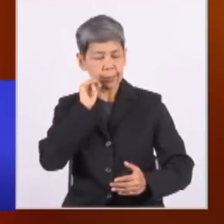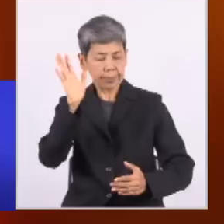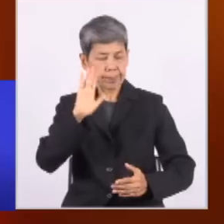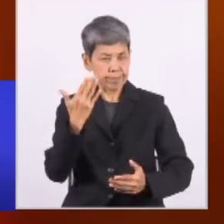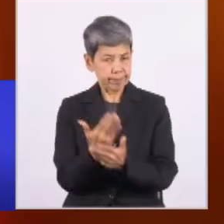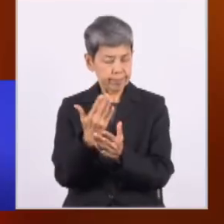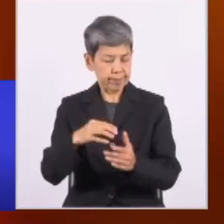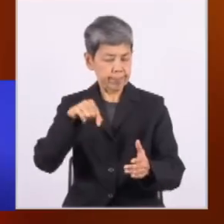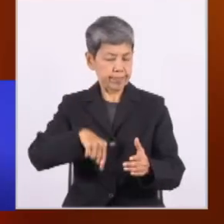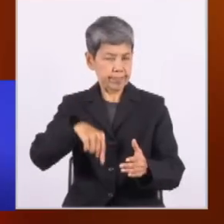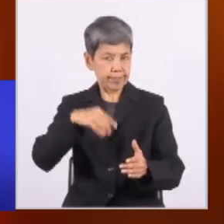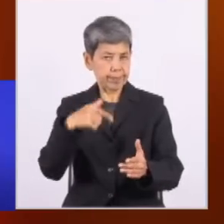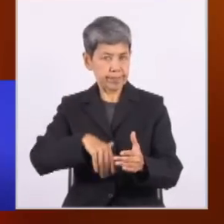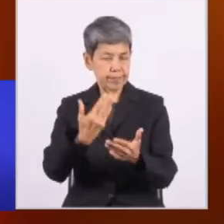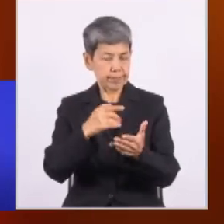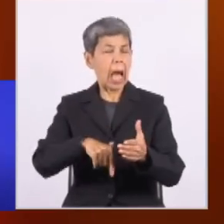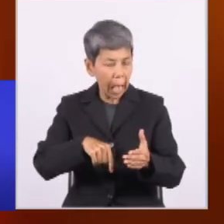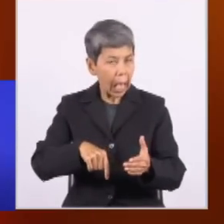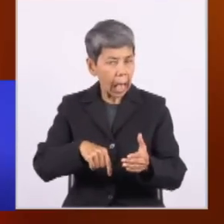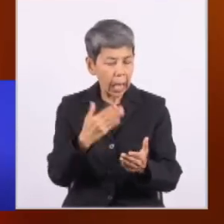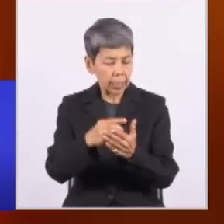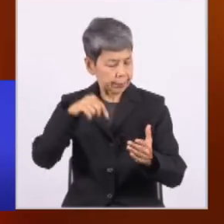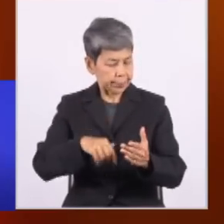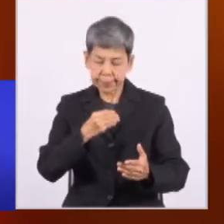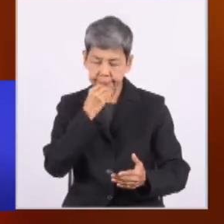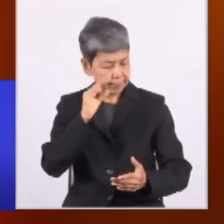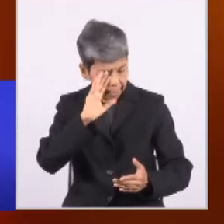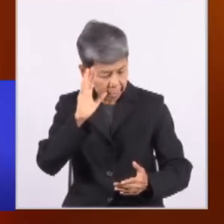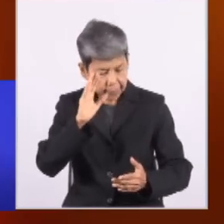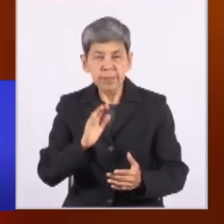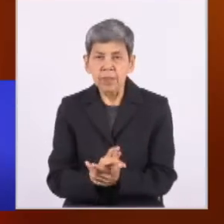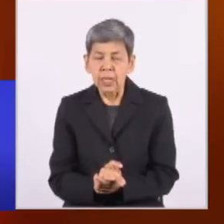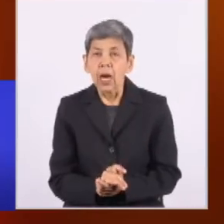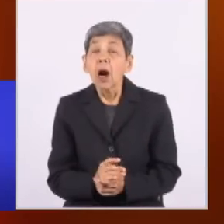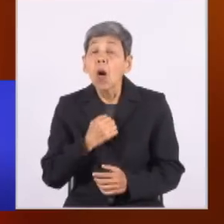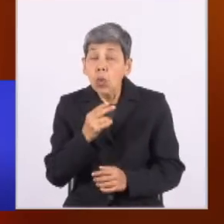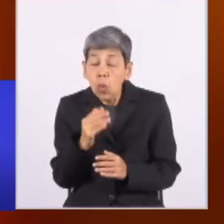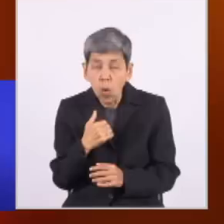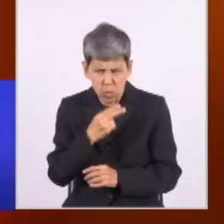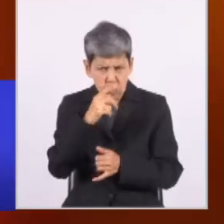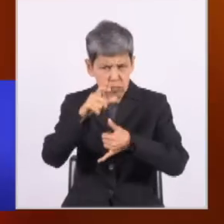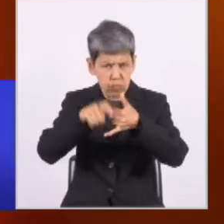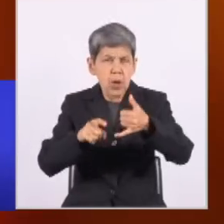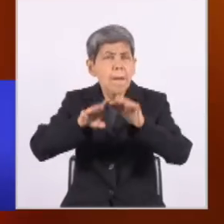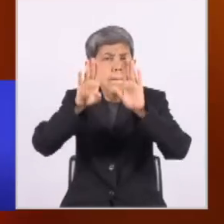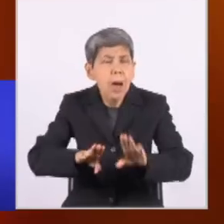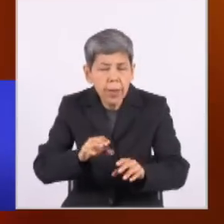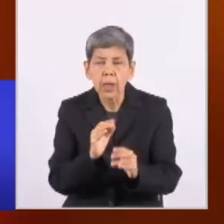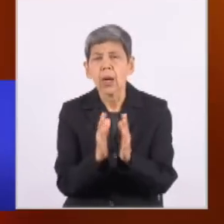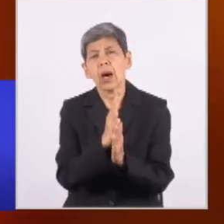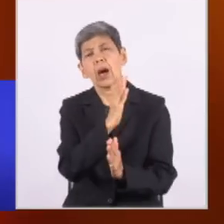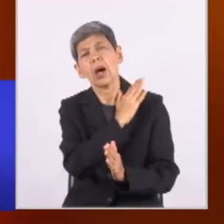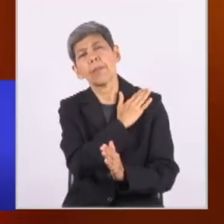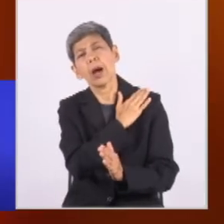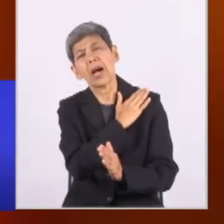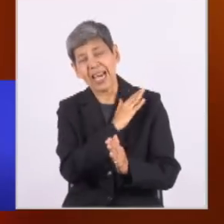ปัจจัยอย่างเดียวออกแบบนี้เน้นปัจจัยอย่างเดียวนะครับก็คนที่มามีพฤติกรรมแบบเนี้ยก็จะทำให้พระในพื้นที่